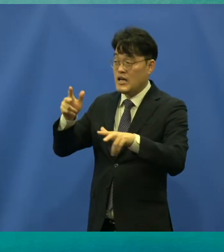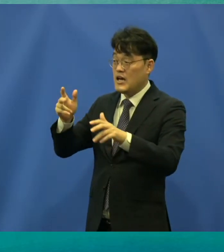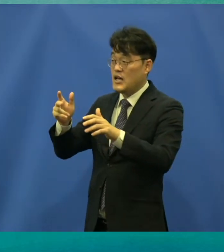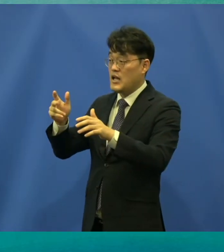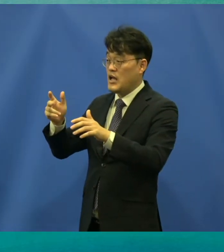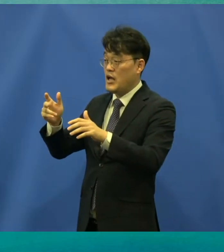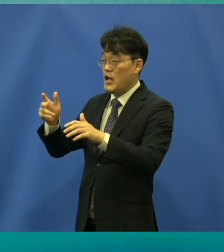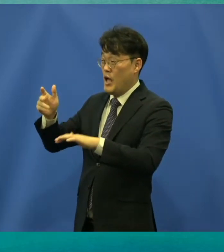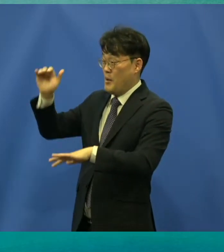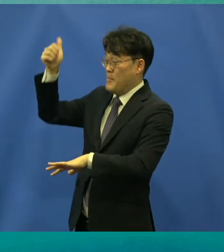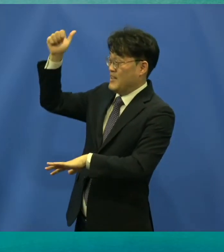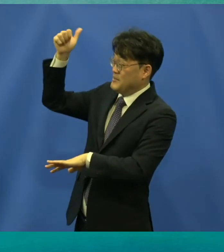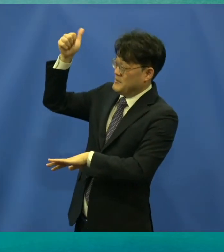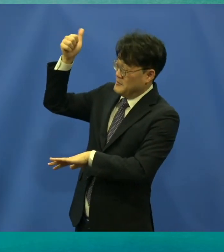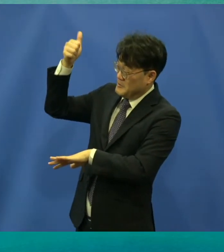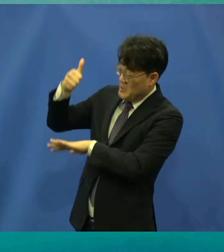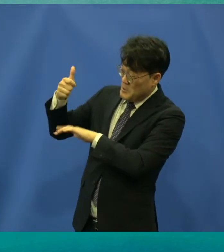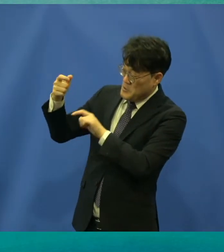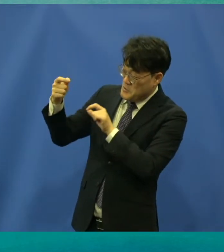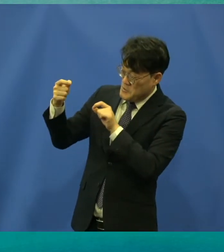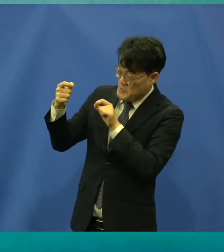건강성을 위해서 너무너무 중요합니다.